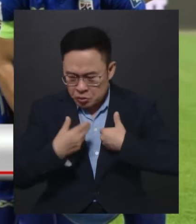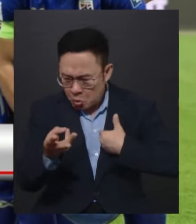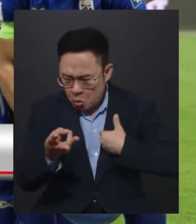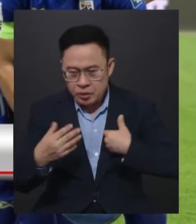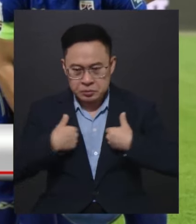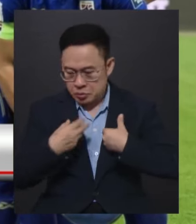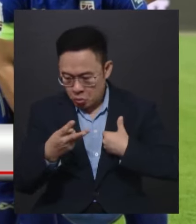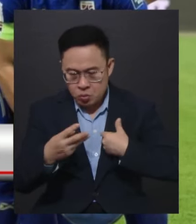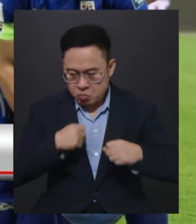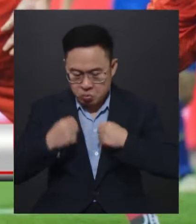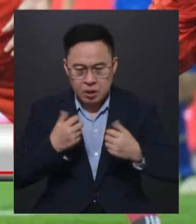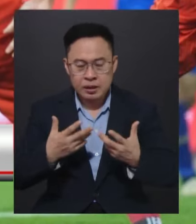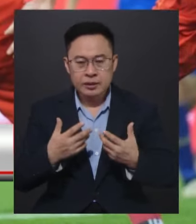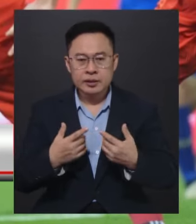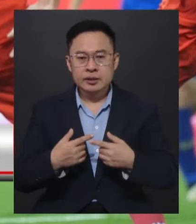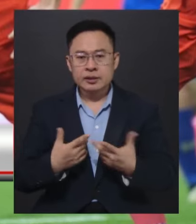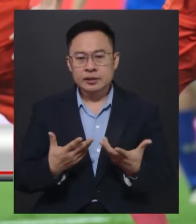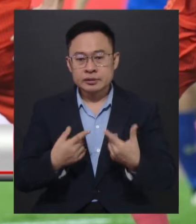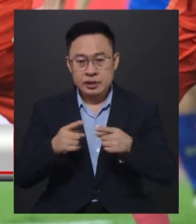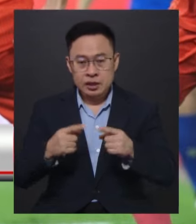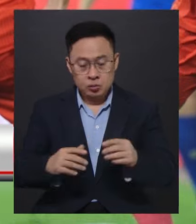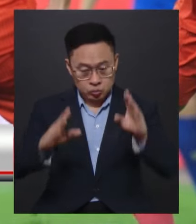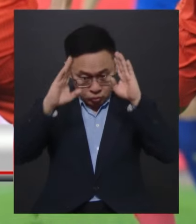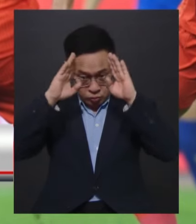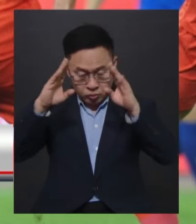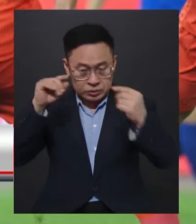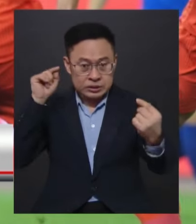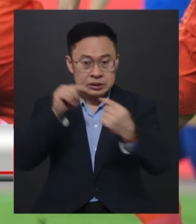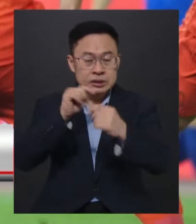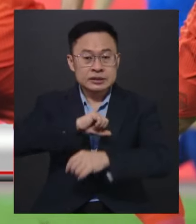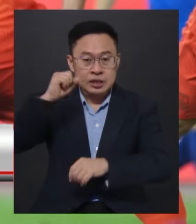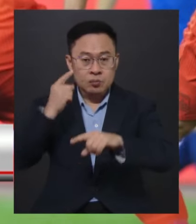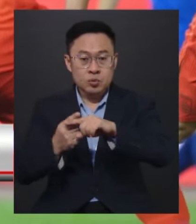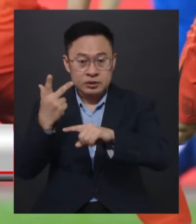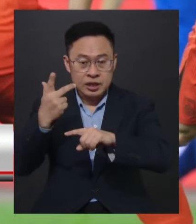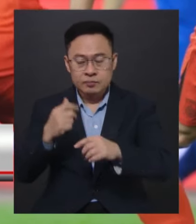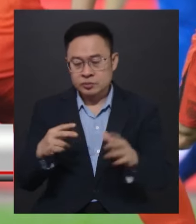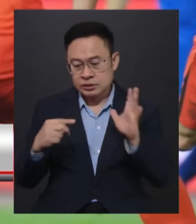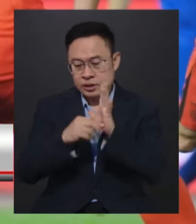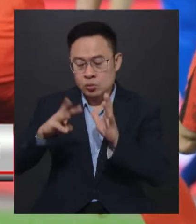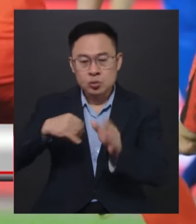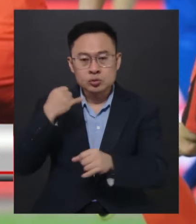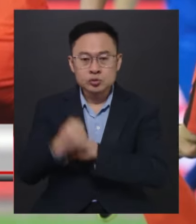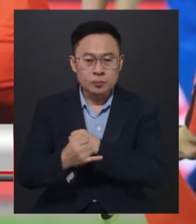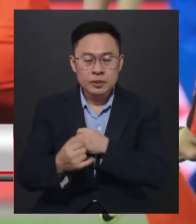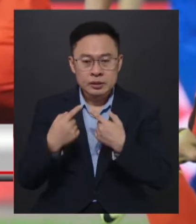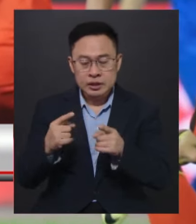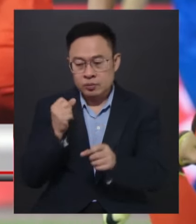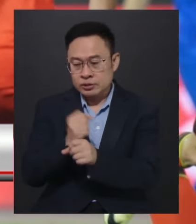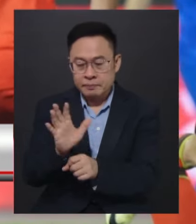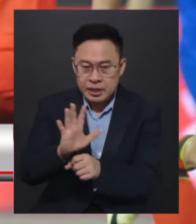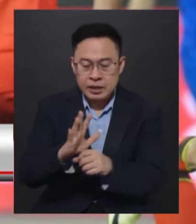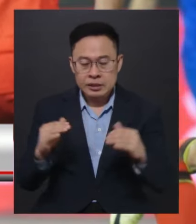นี้เราทำไม่ได้ตามเป้าจากที่เราต้องการ 3คะแนนจะได้ไม่ต้องมากังวลเรื่องเงื่อนไขต่างๆในเกมกับ